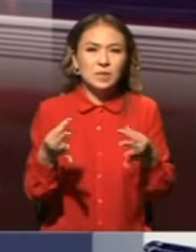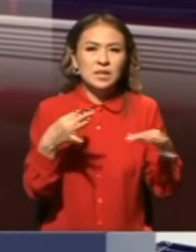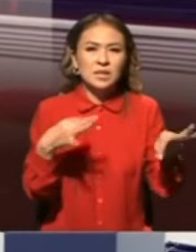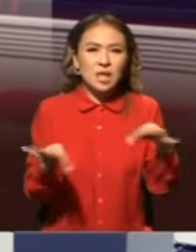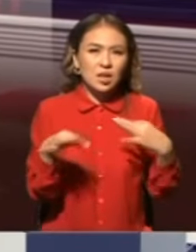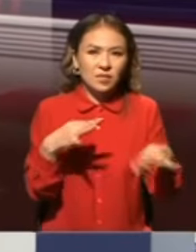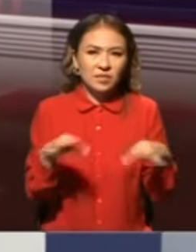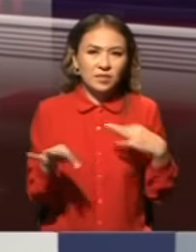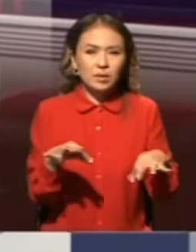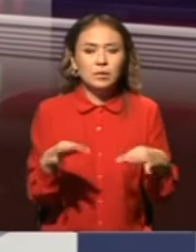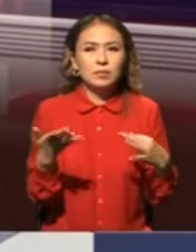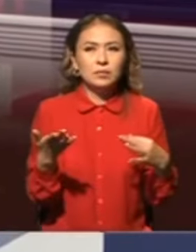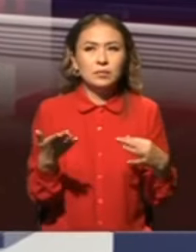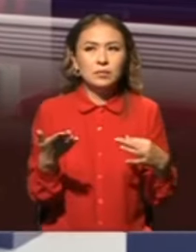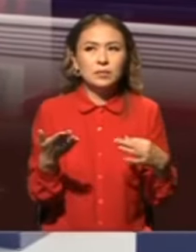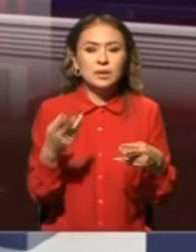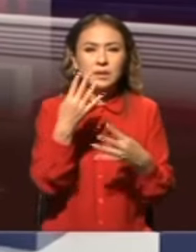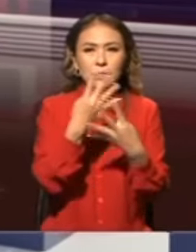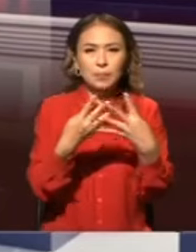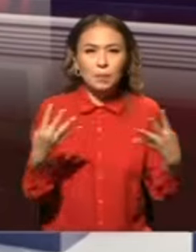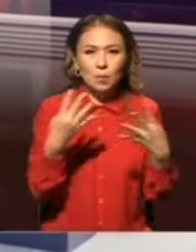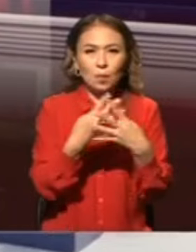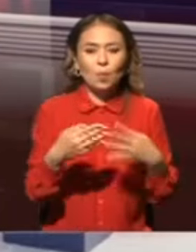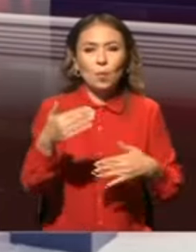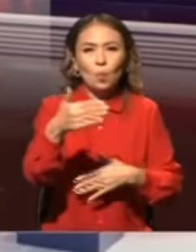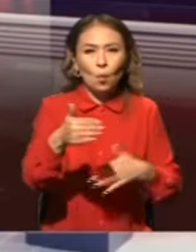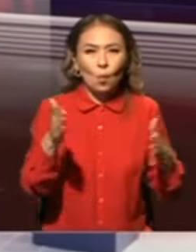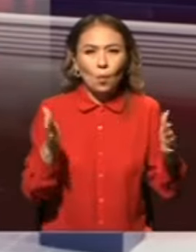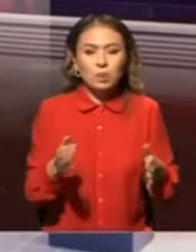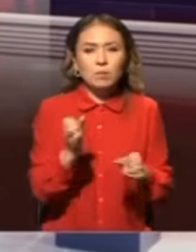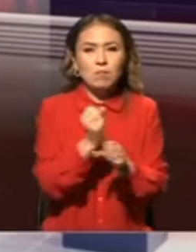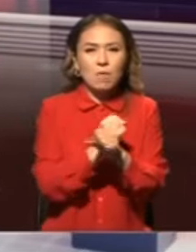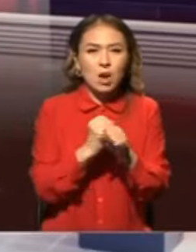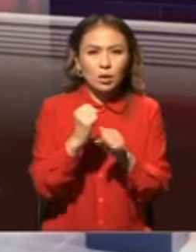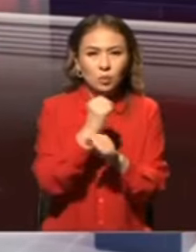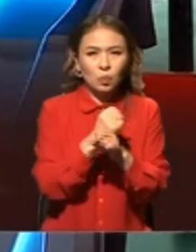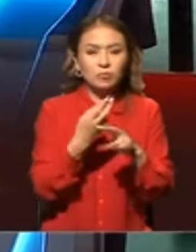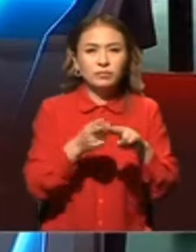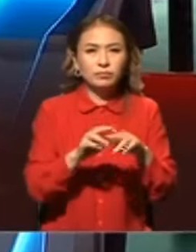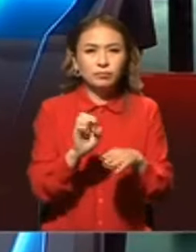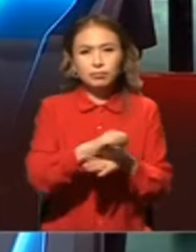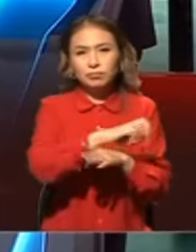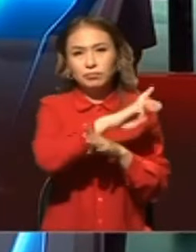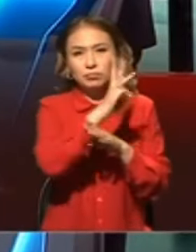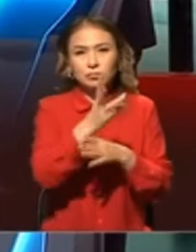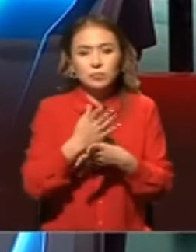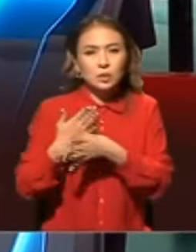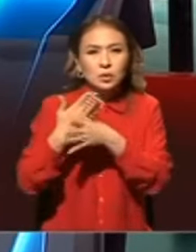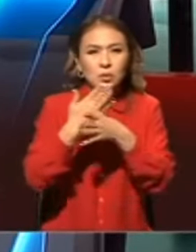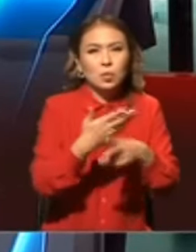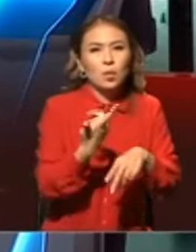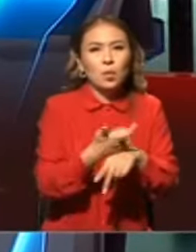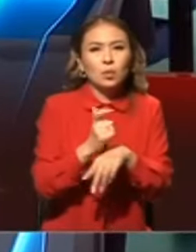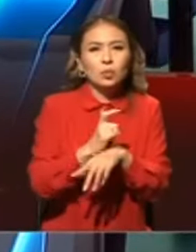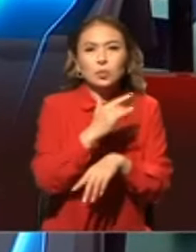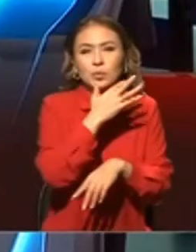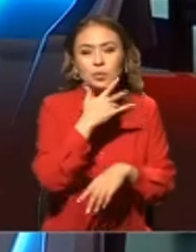салафандар, сетка, бочка, мотор барлығын мен қамтамасыз еттік. Онымен қатар өте көп